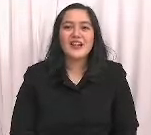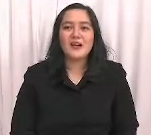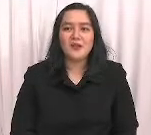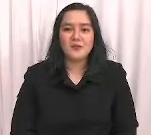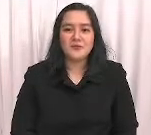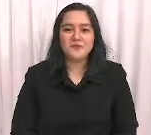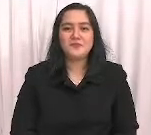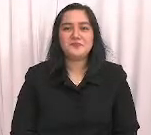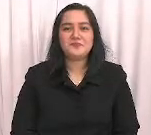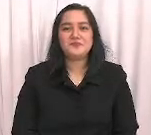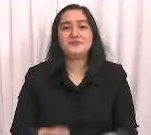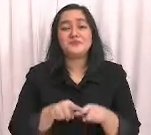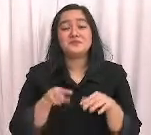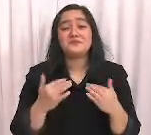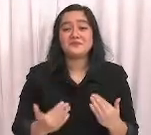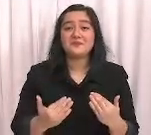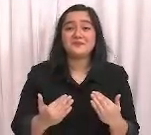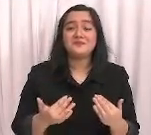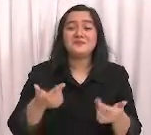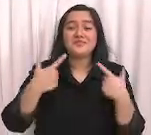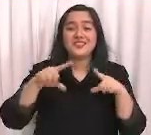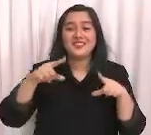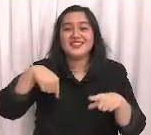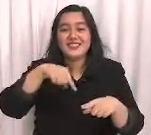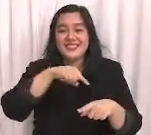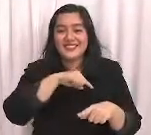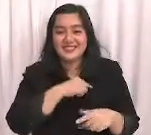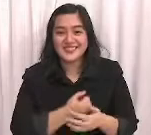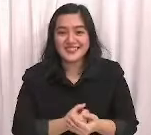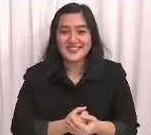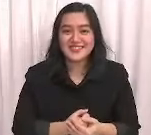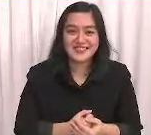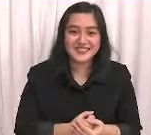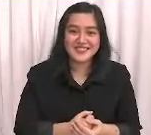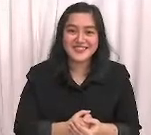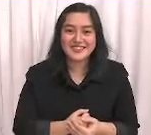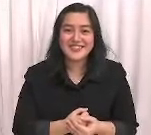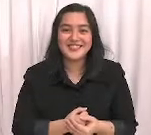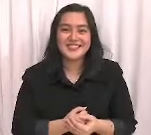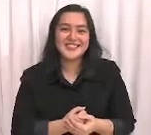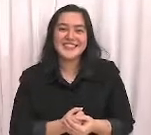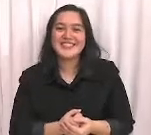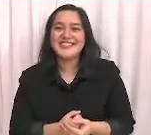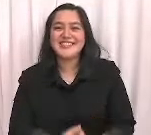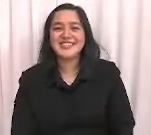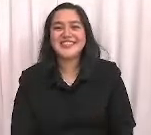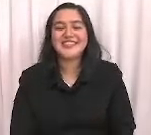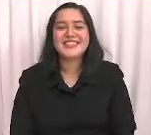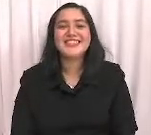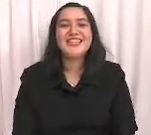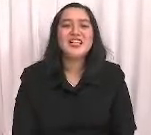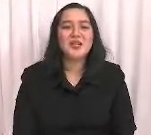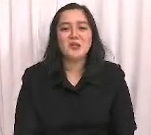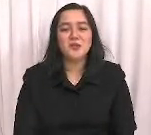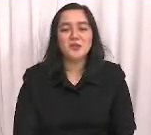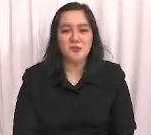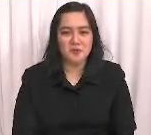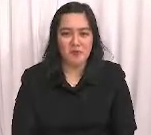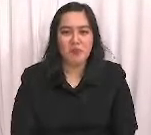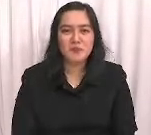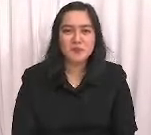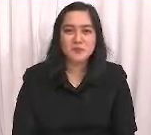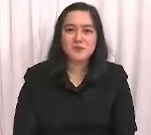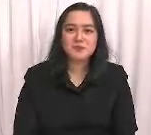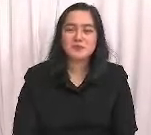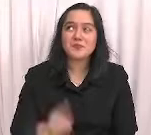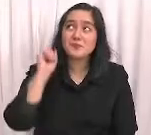kapatid. Ano ang masasabi niyo rito? Ano? Kasi alam niyo may mga babae talagang ganun eh. Pero alam niyo itong babaeng ito kakaiba eh. Kakaiba, could you